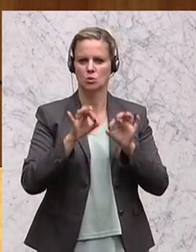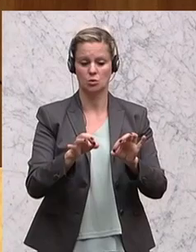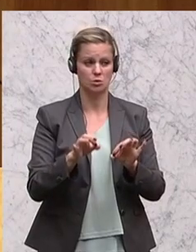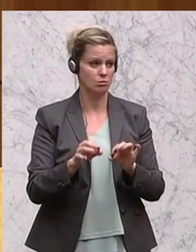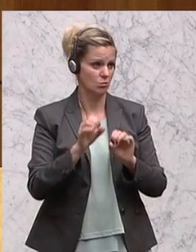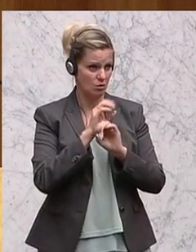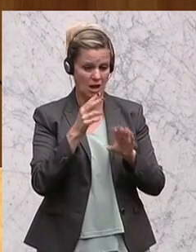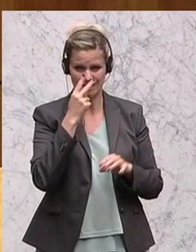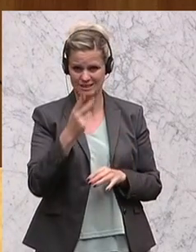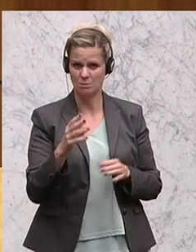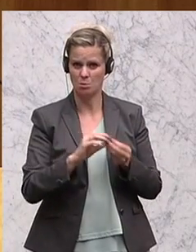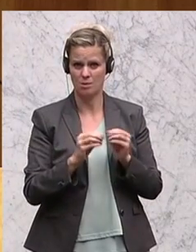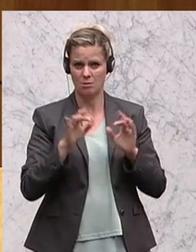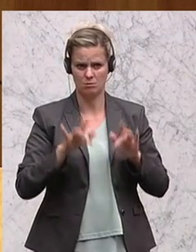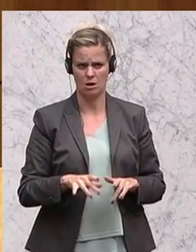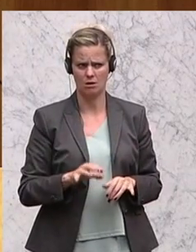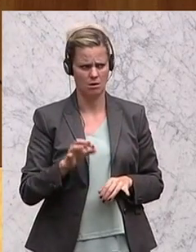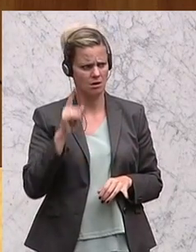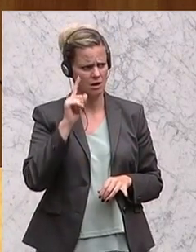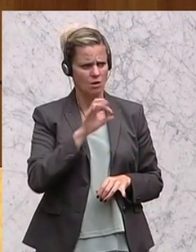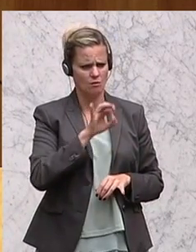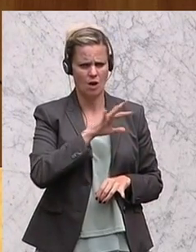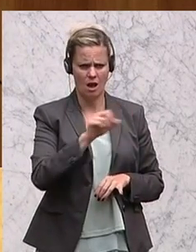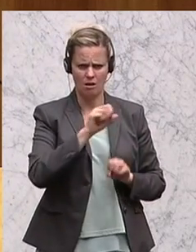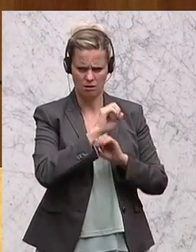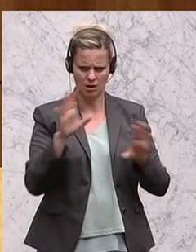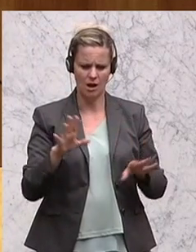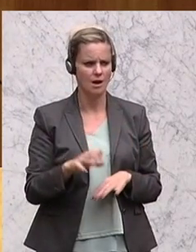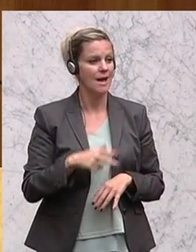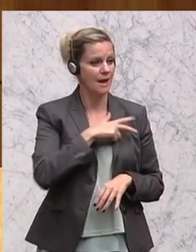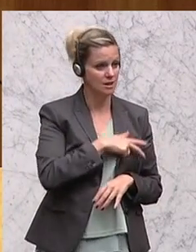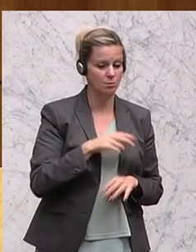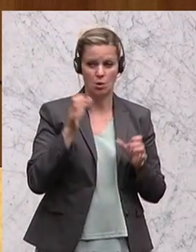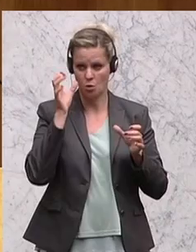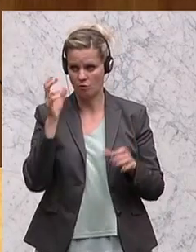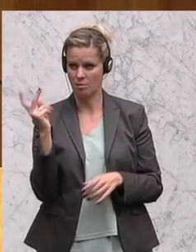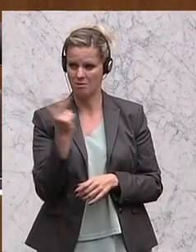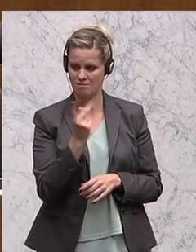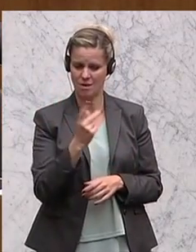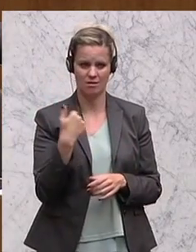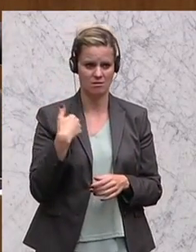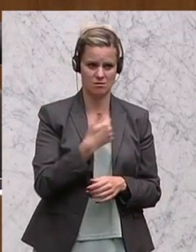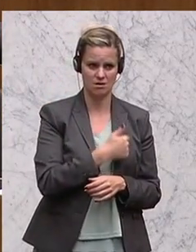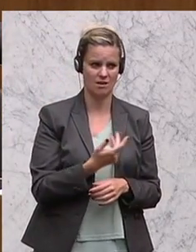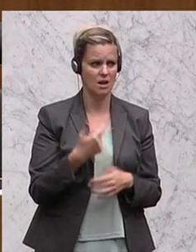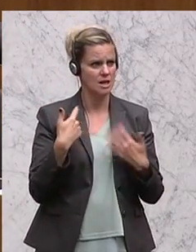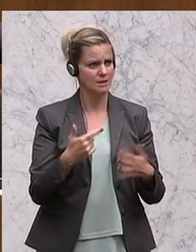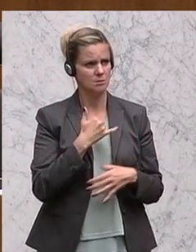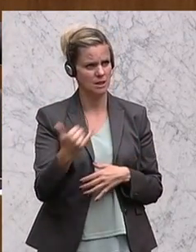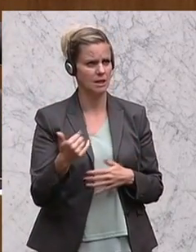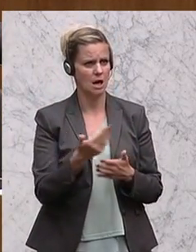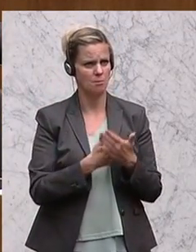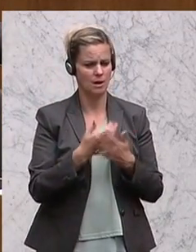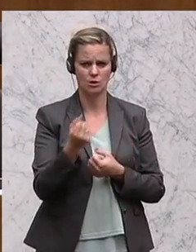Problem haben. Das ist, glaube ich, allen klar. Ich frage mich nur, SPÖ und ÖVP, beide Seiten, wenn man schon seit bald 70 Jahren Bildungspolitik